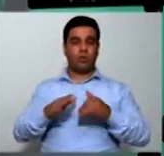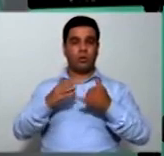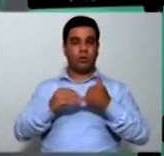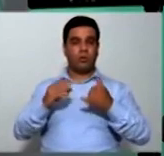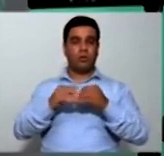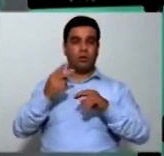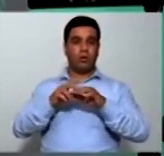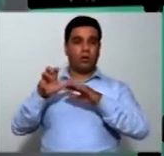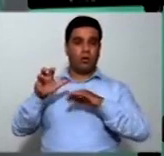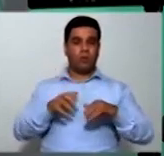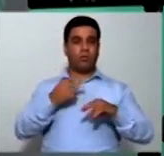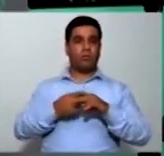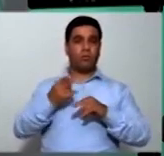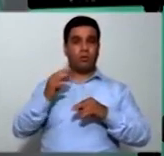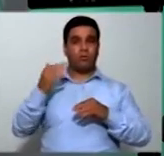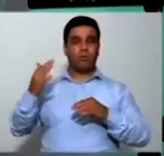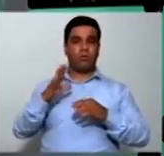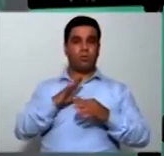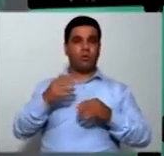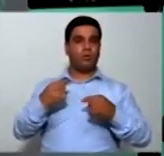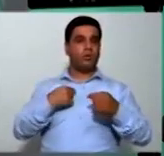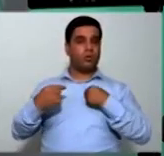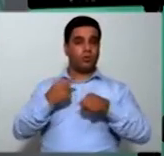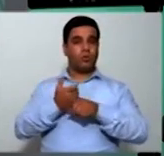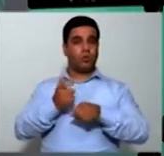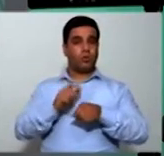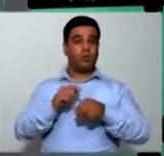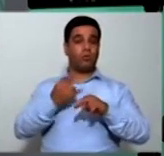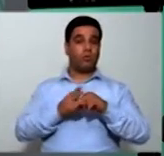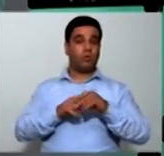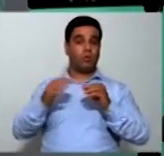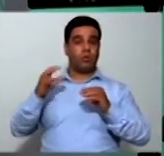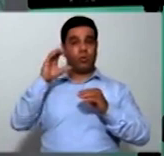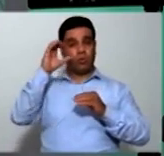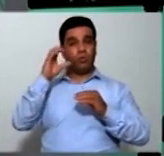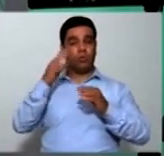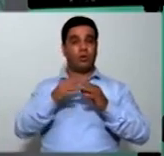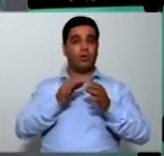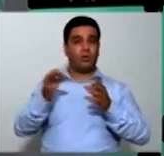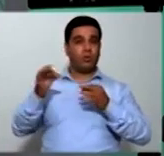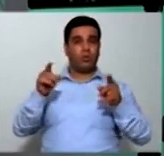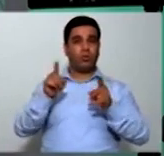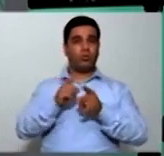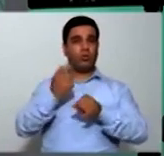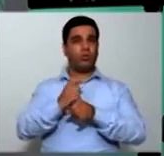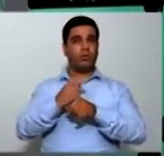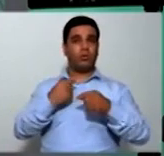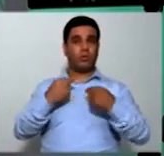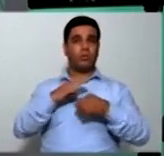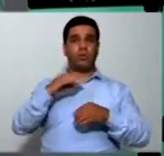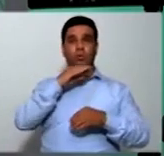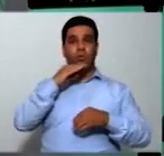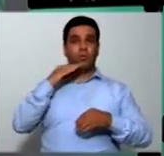tirikchiligidan mahrum bo'lgach, bu uning uchun fojiaga aylanadi. Ana shunday fojia o'zbek qishloqlarida ham namoyon bo'ldi.